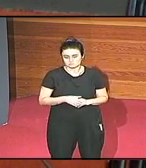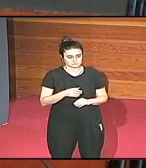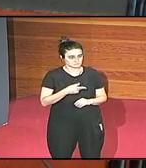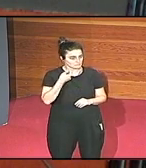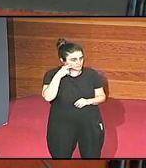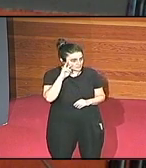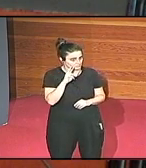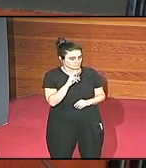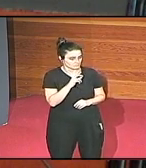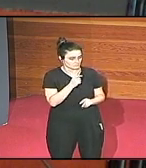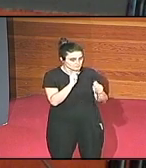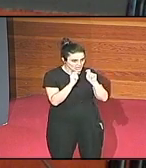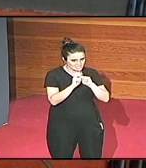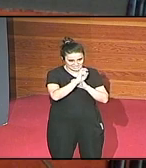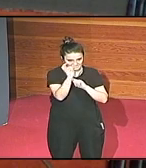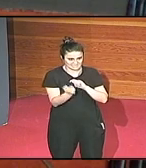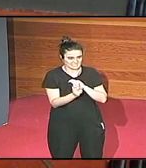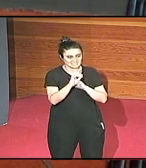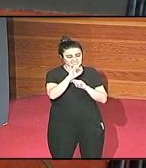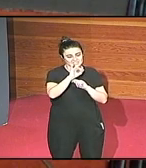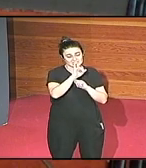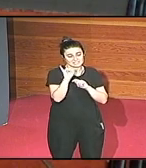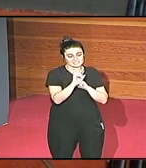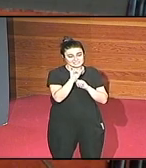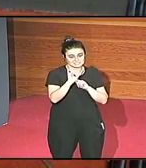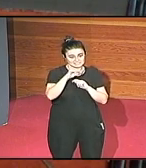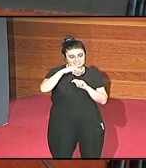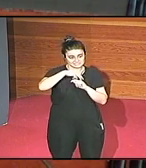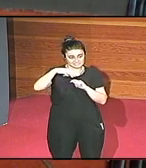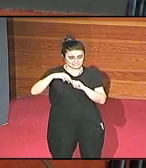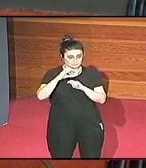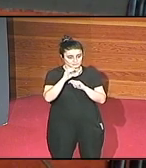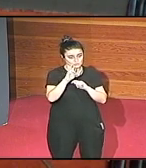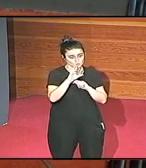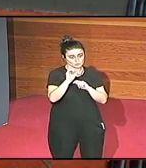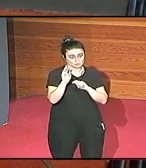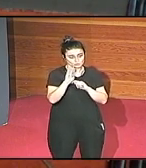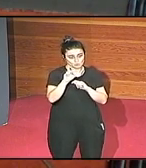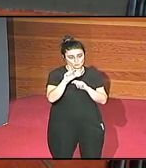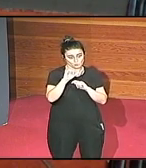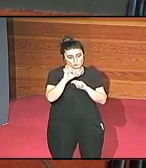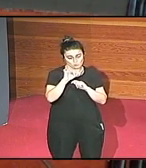espezializatutako kazetari asko, Jim Crowley, estatu batuak dagokionean, ez dakit,